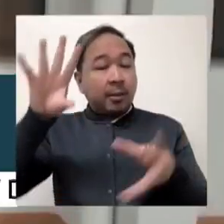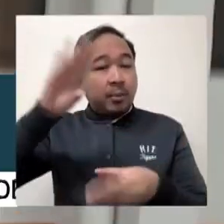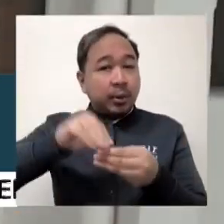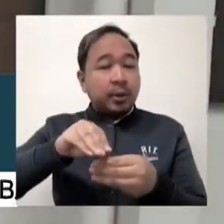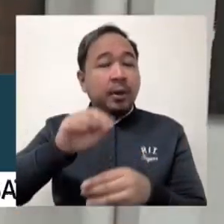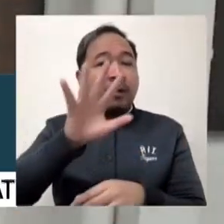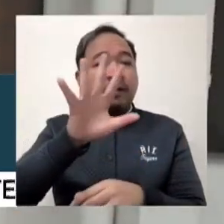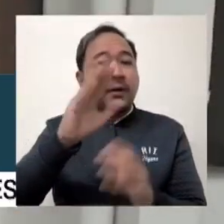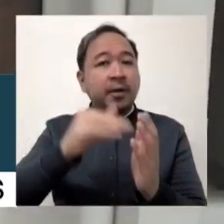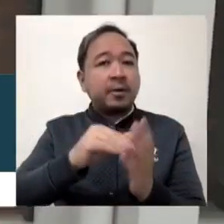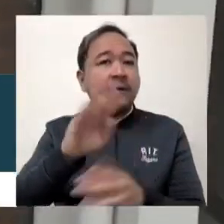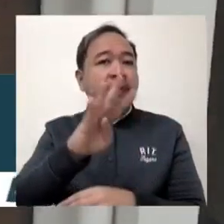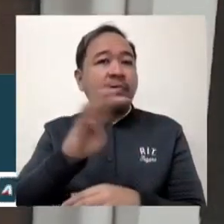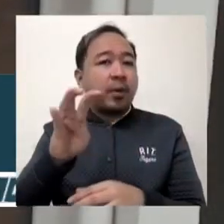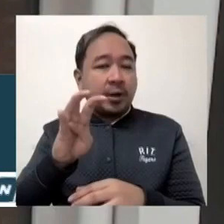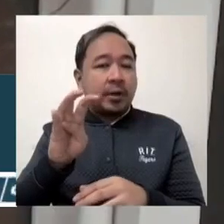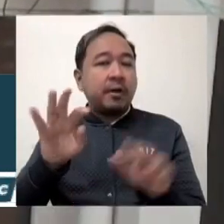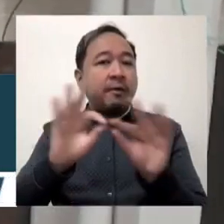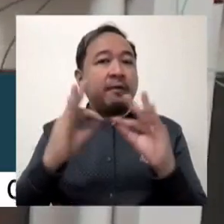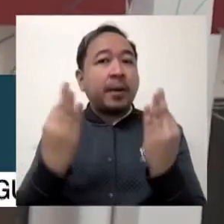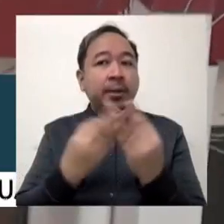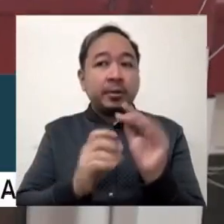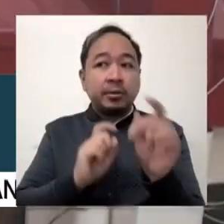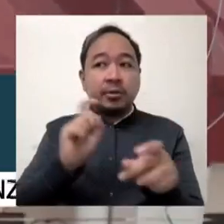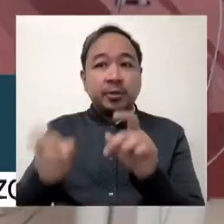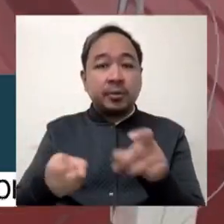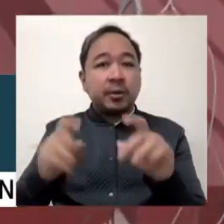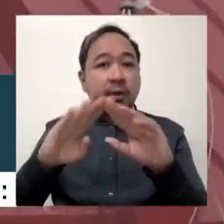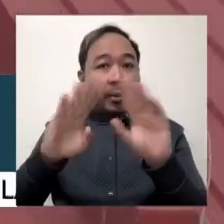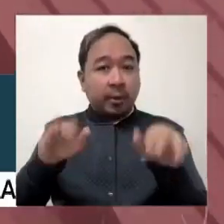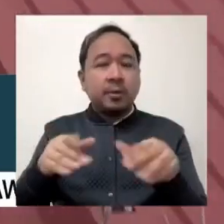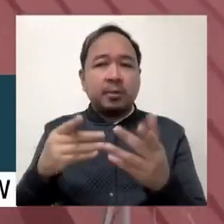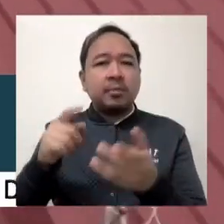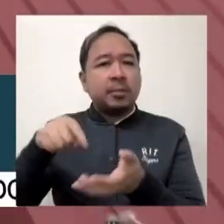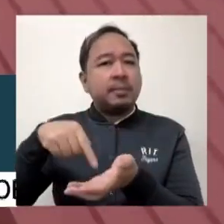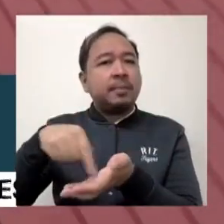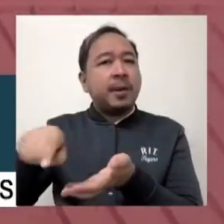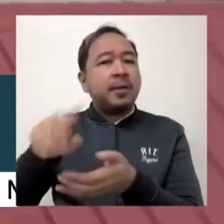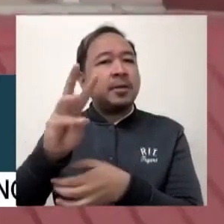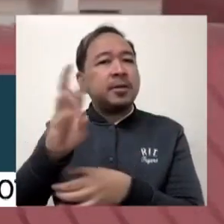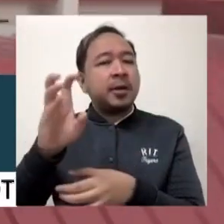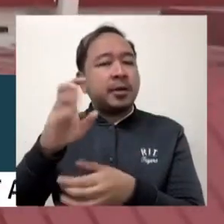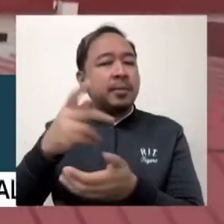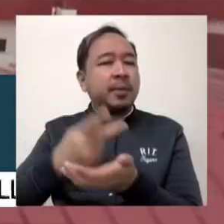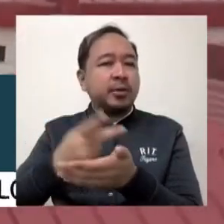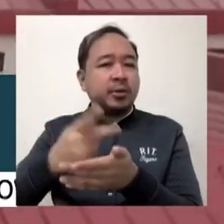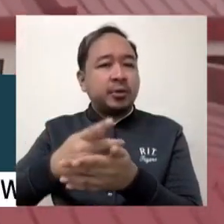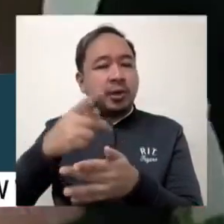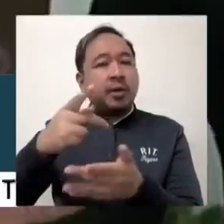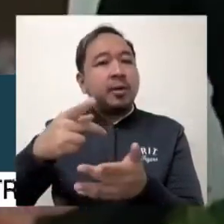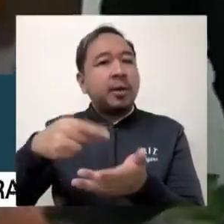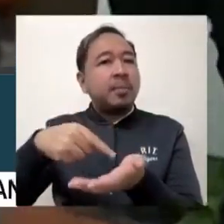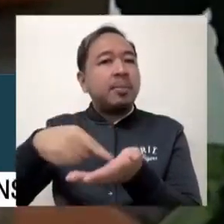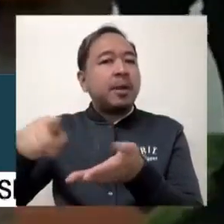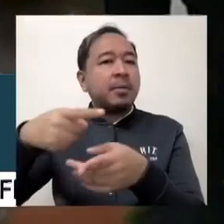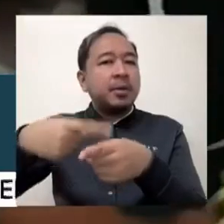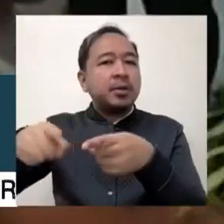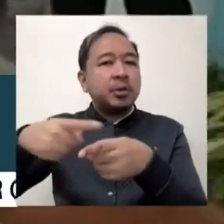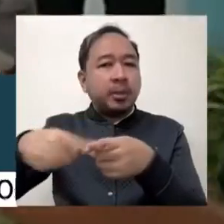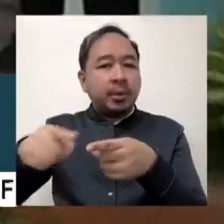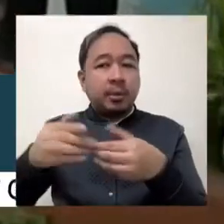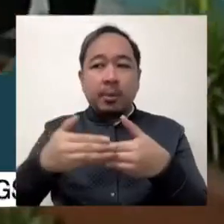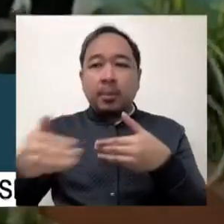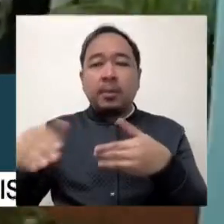5,400 housing beneficiaries are expected to pay a 600 peso monthly amortization for the first 5 years of their stay